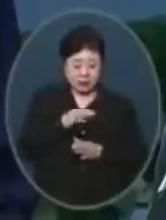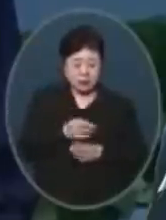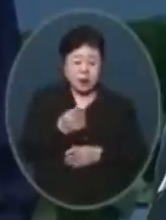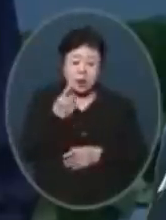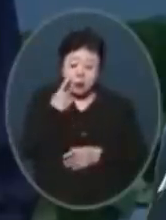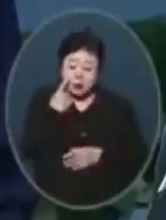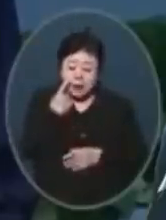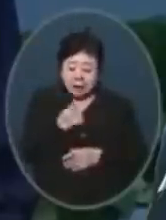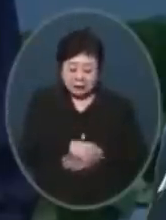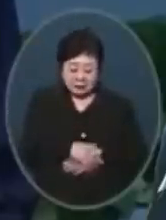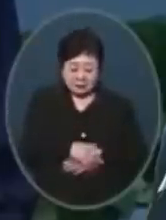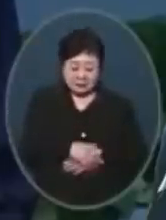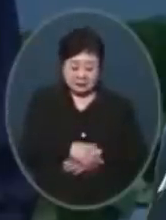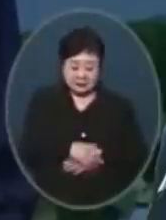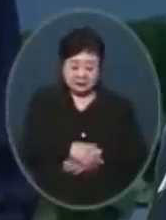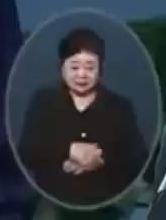보자고.